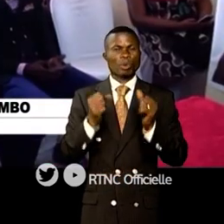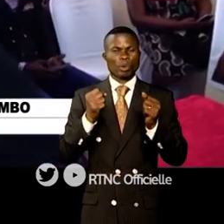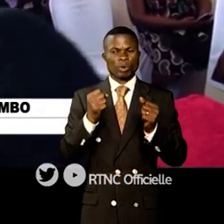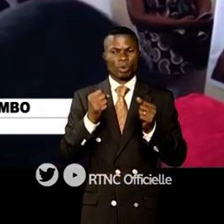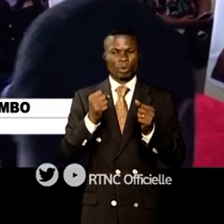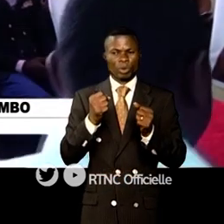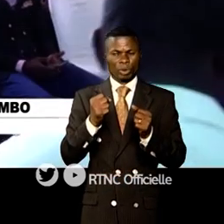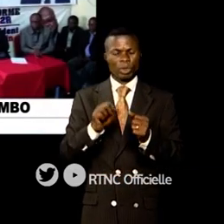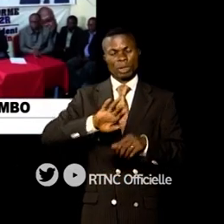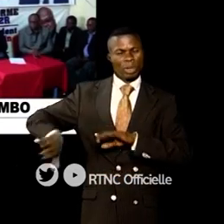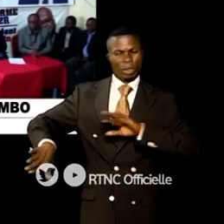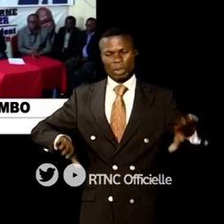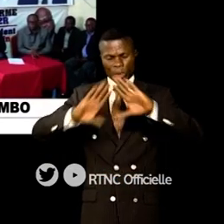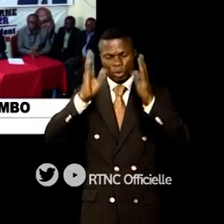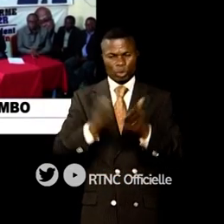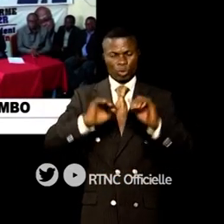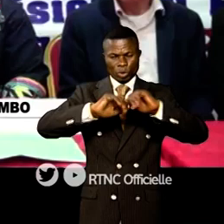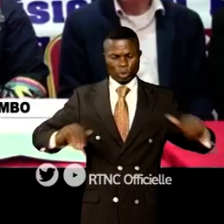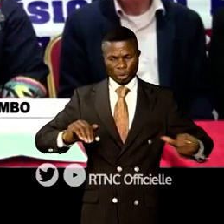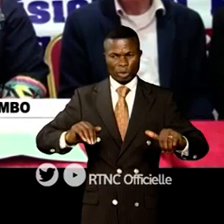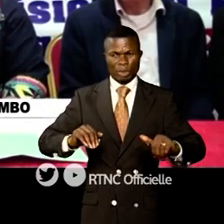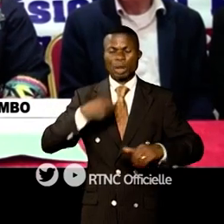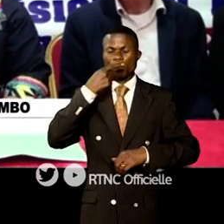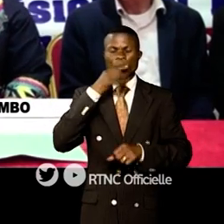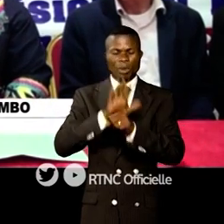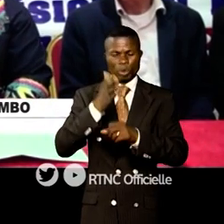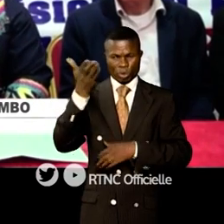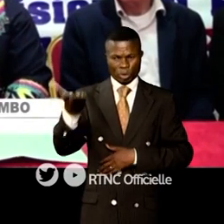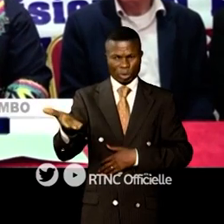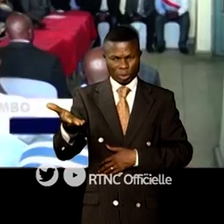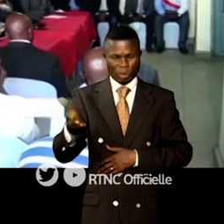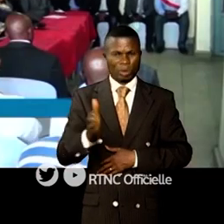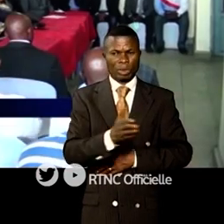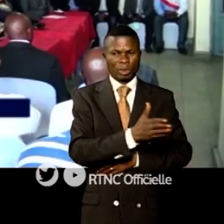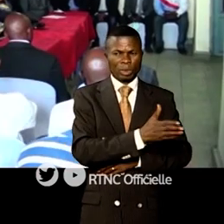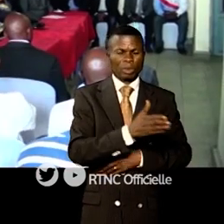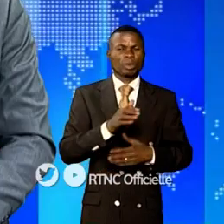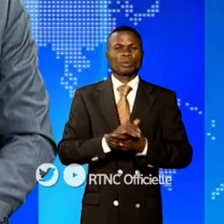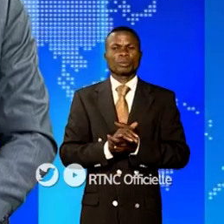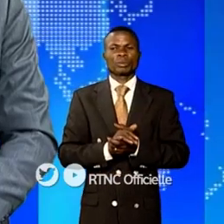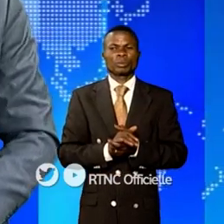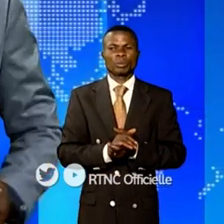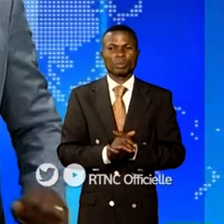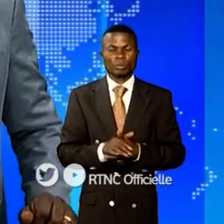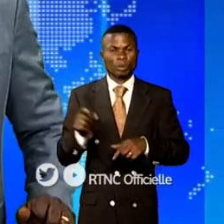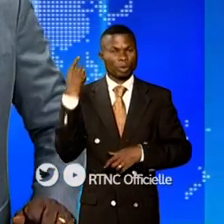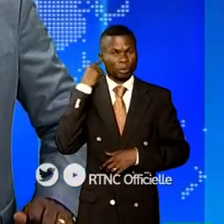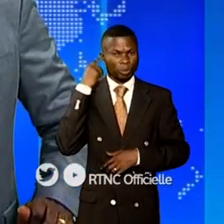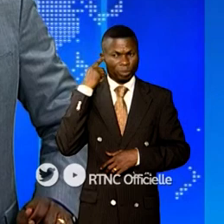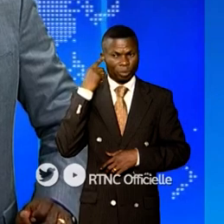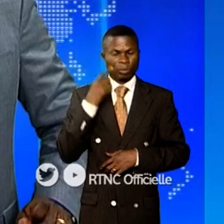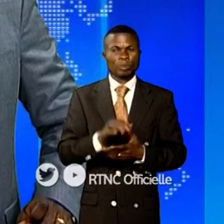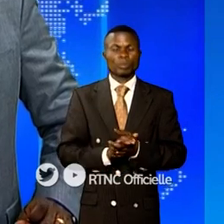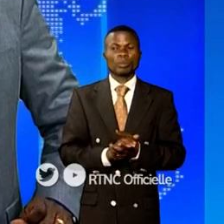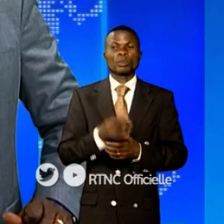en laissant de côté tout ce qui divise, a martelé l'honorable Henriette Ouamou Atamina. Vous avez suivi le timbre